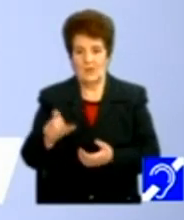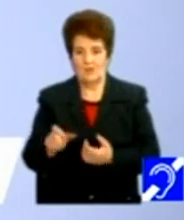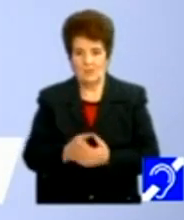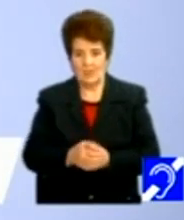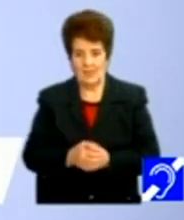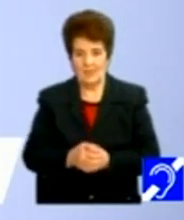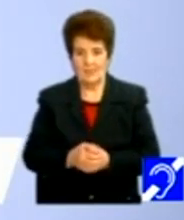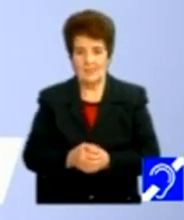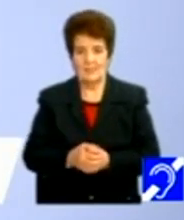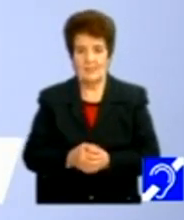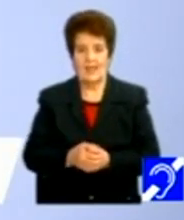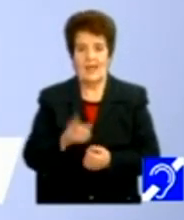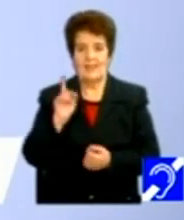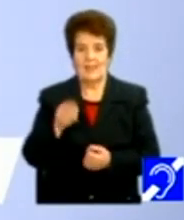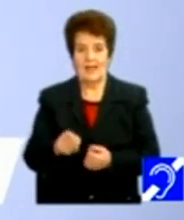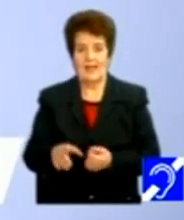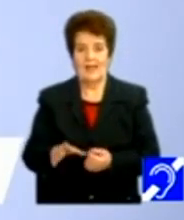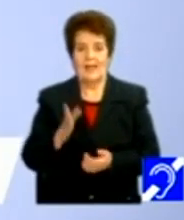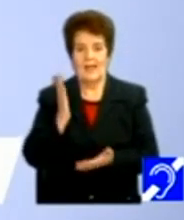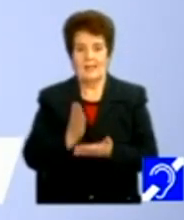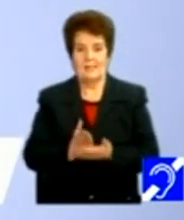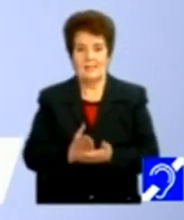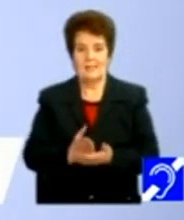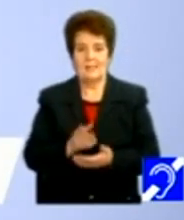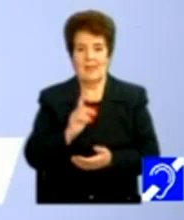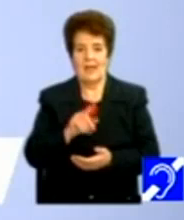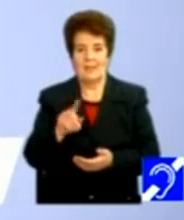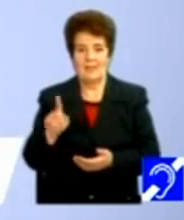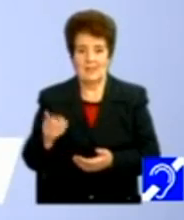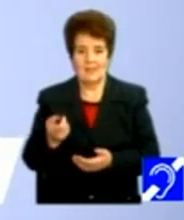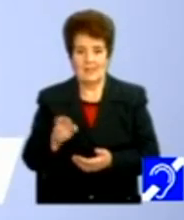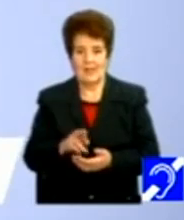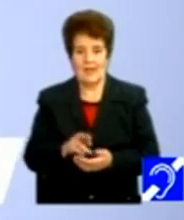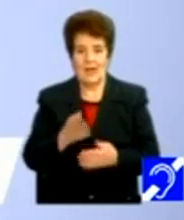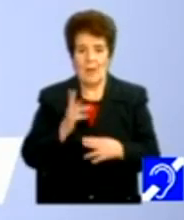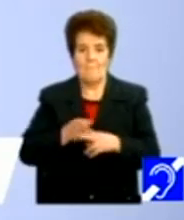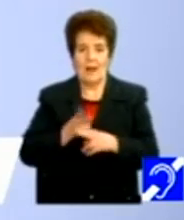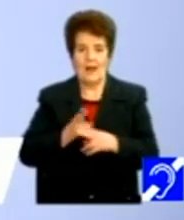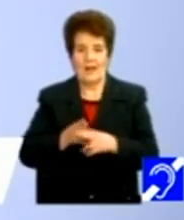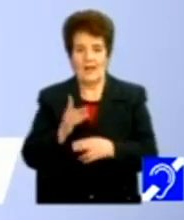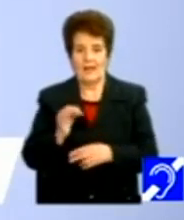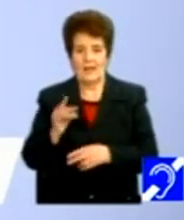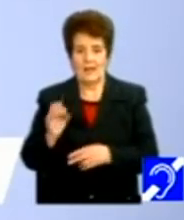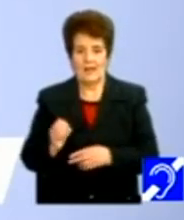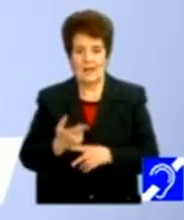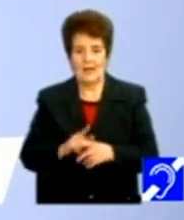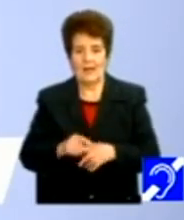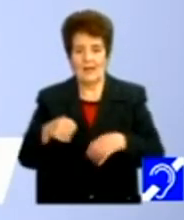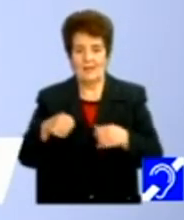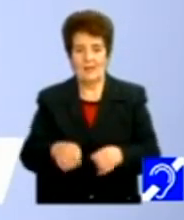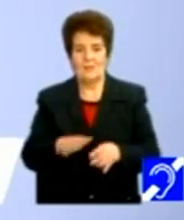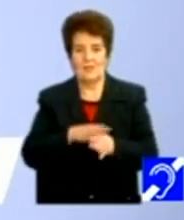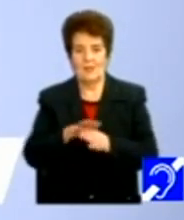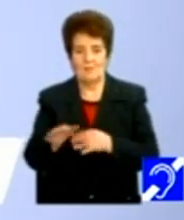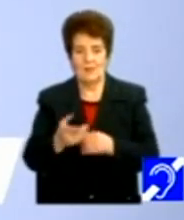chestie incontestabilă, dar există atâtea, să zicem, bariere care îi îngrădește dreptul de plin